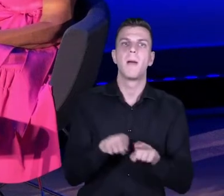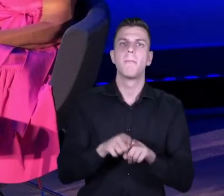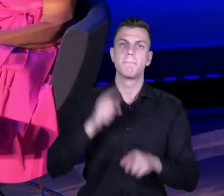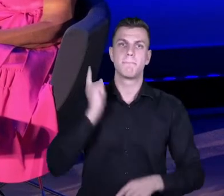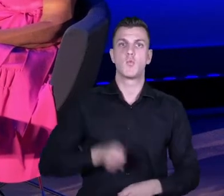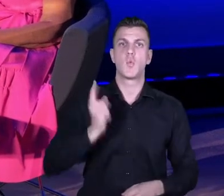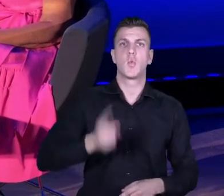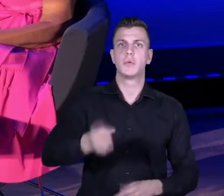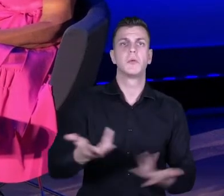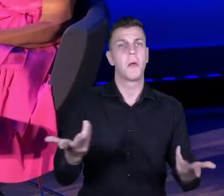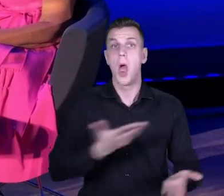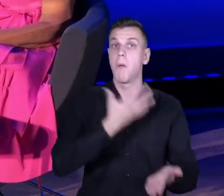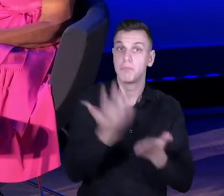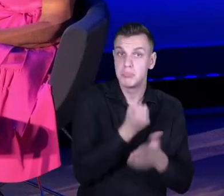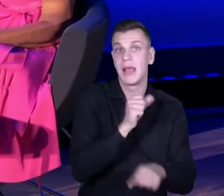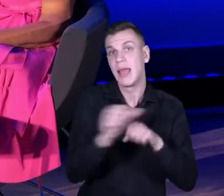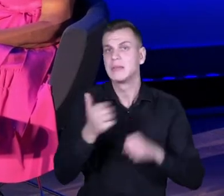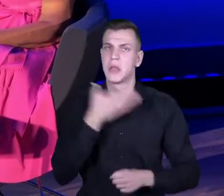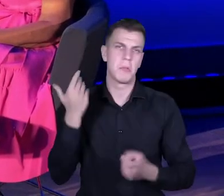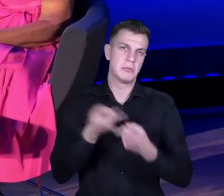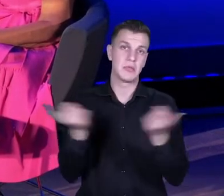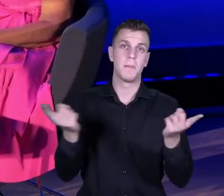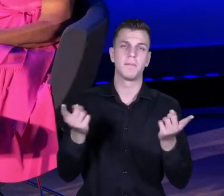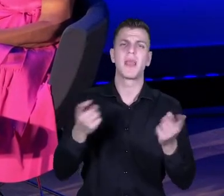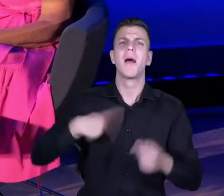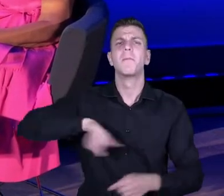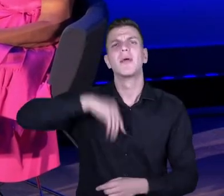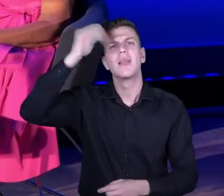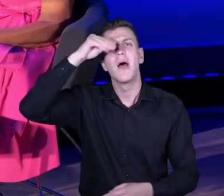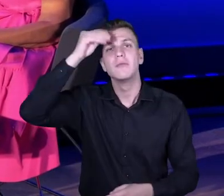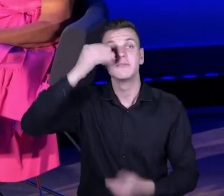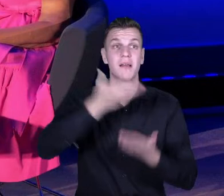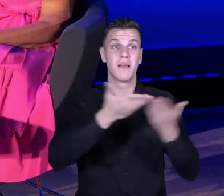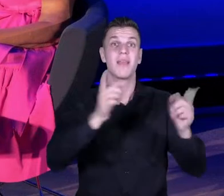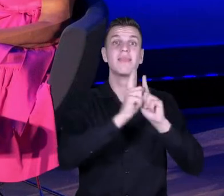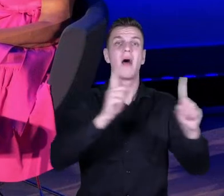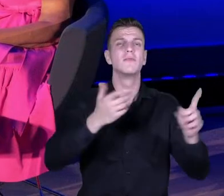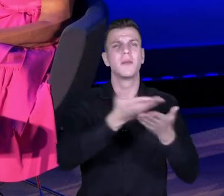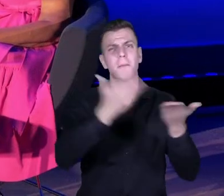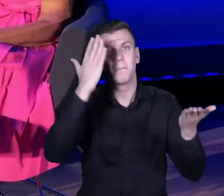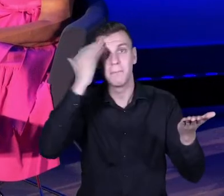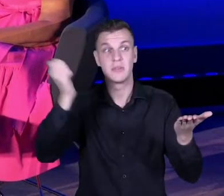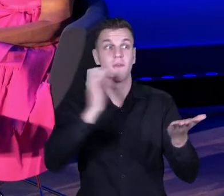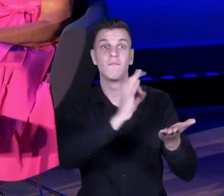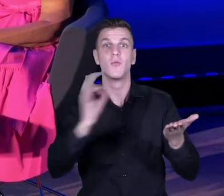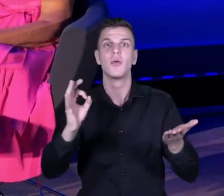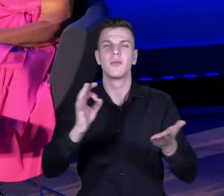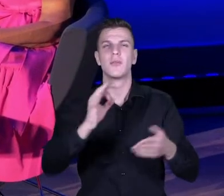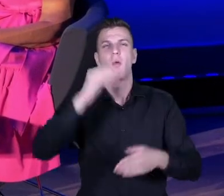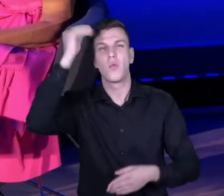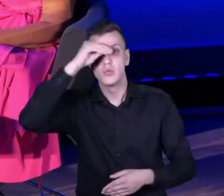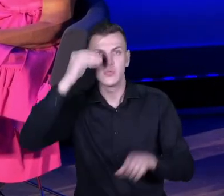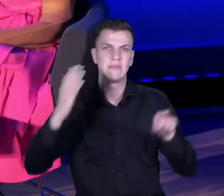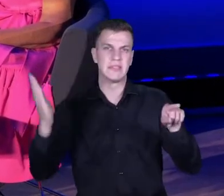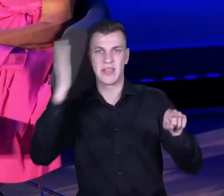się o liniach rozwoju. Po pierwsze, że nauczyciele są ekspertami i znają swoich uczniów. Po drugie, że